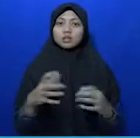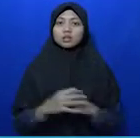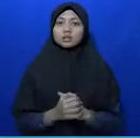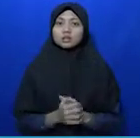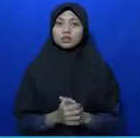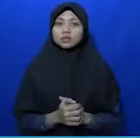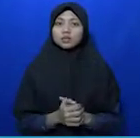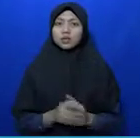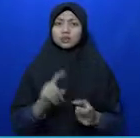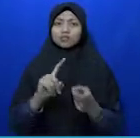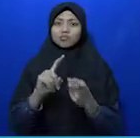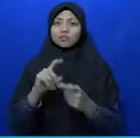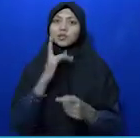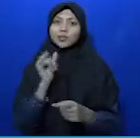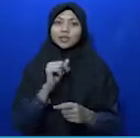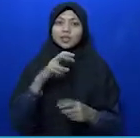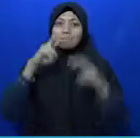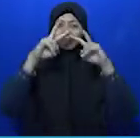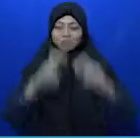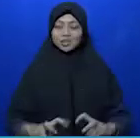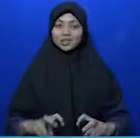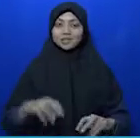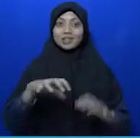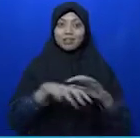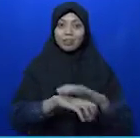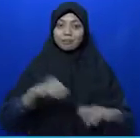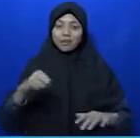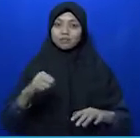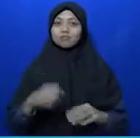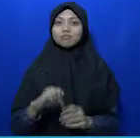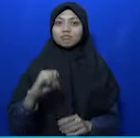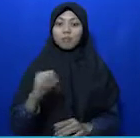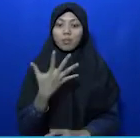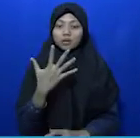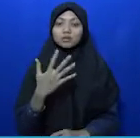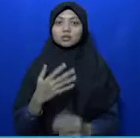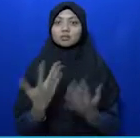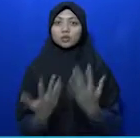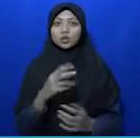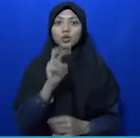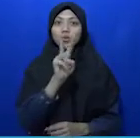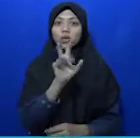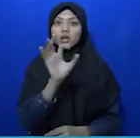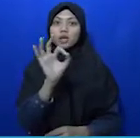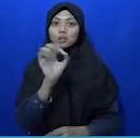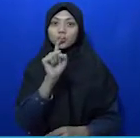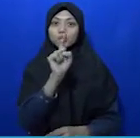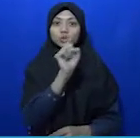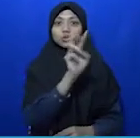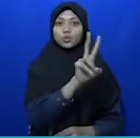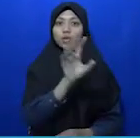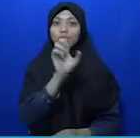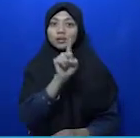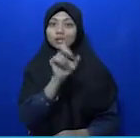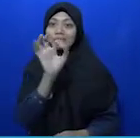ahli tambang itu potensi emasnya sampai 2100 juga nggak akan habis. Ini